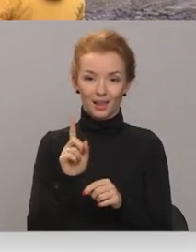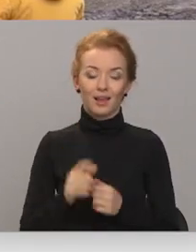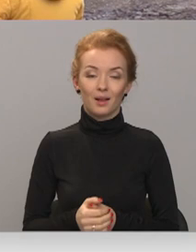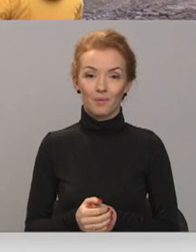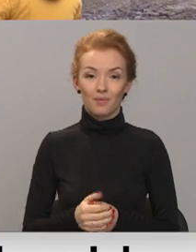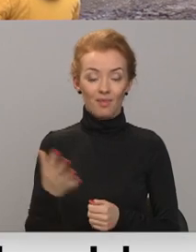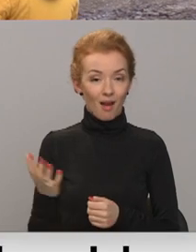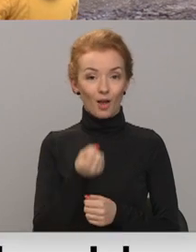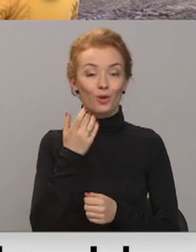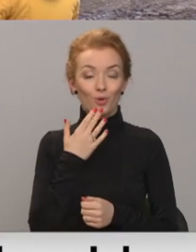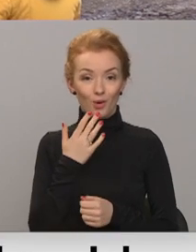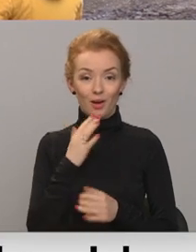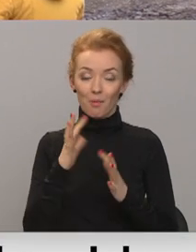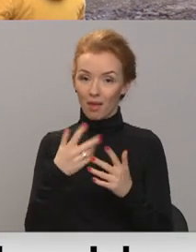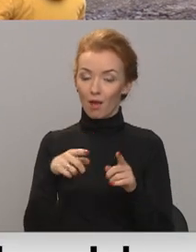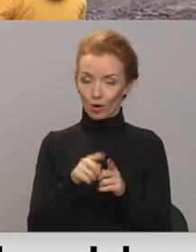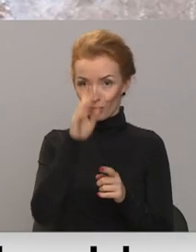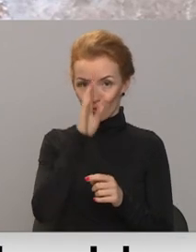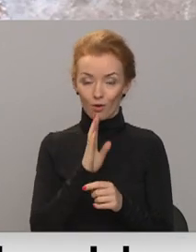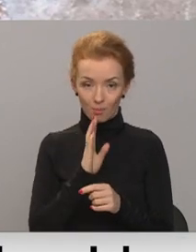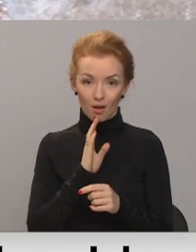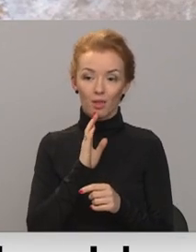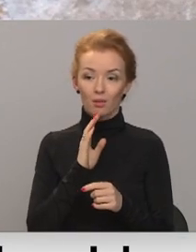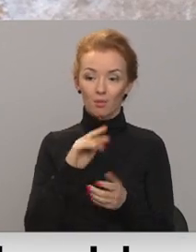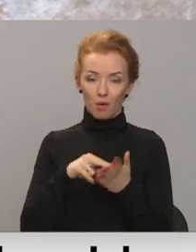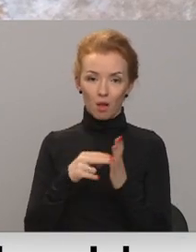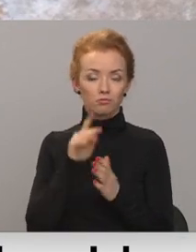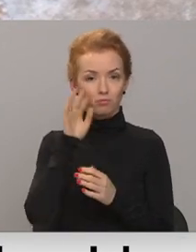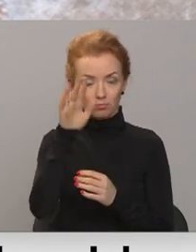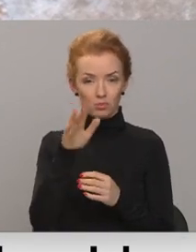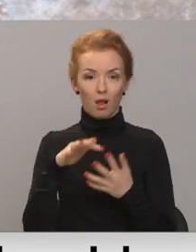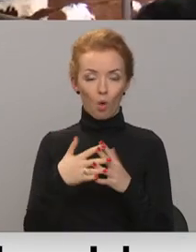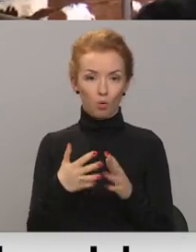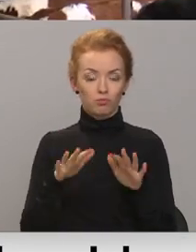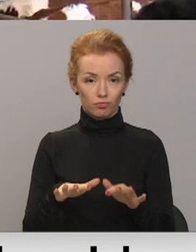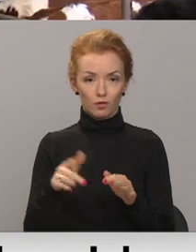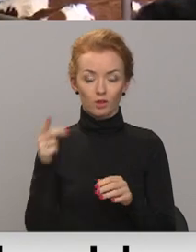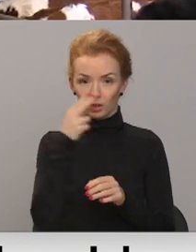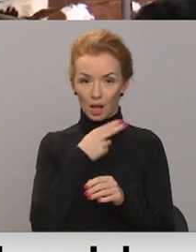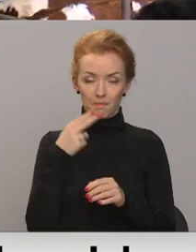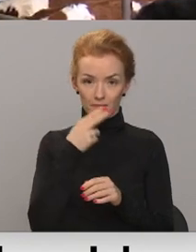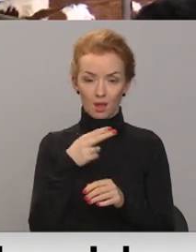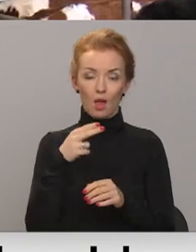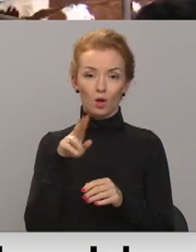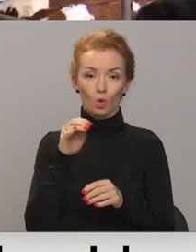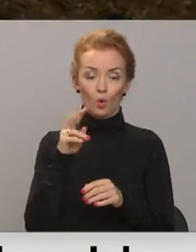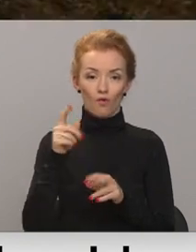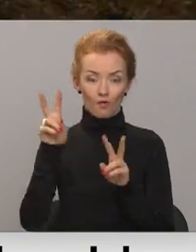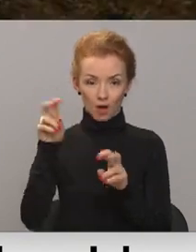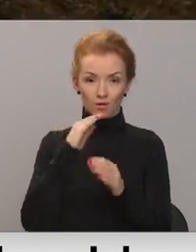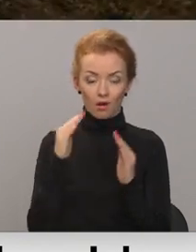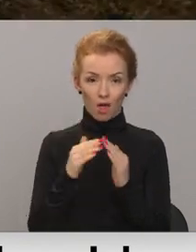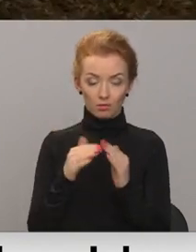Ar jokiem, bet vienlaikus ļoti nopietnu skatu uz darbu laukos, Lauris Ikaunieks saimnieko zemnieku saimniecībā Drūvas Rēzeknes